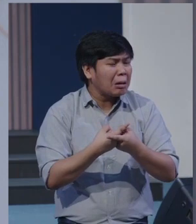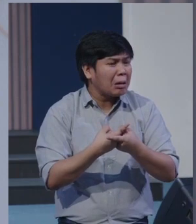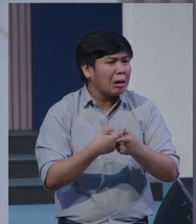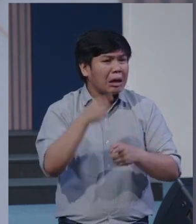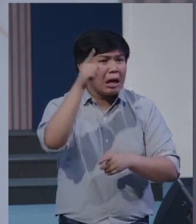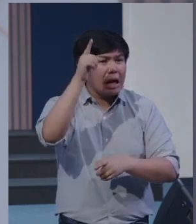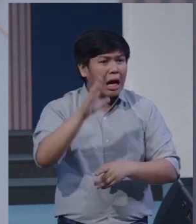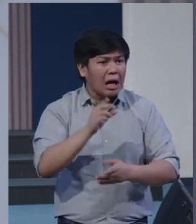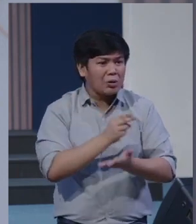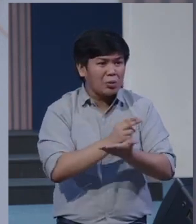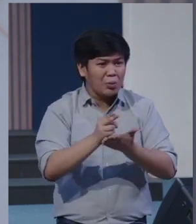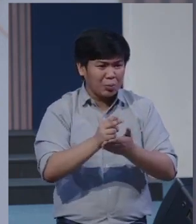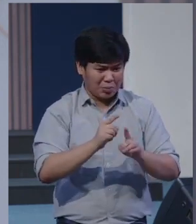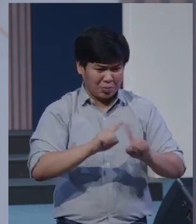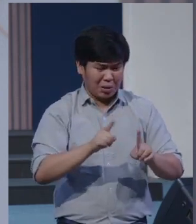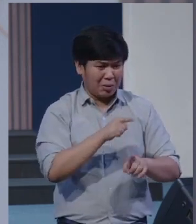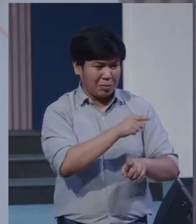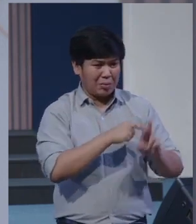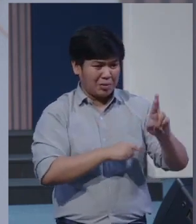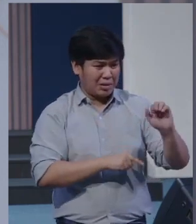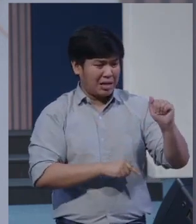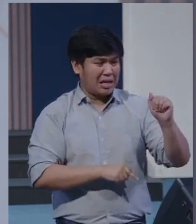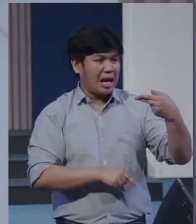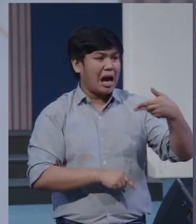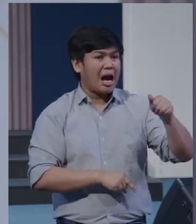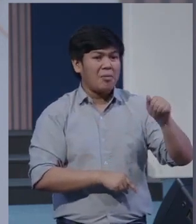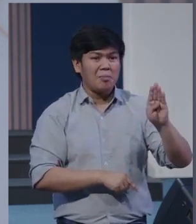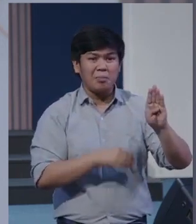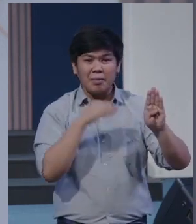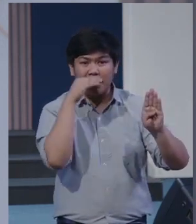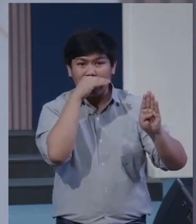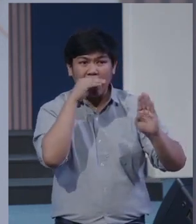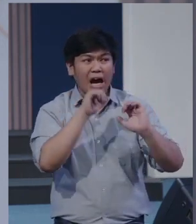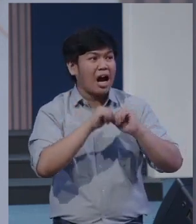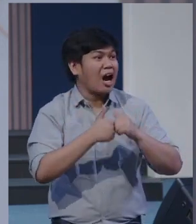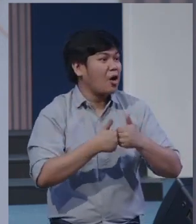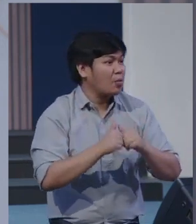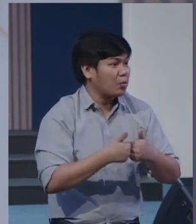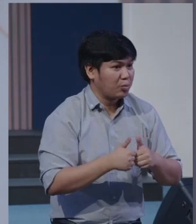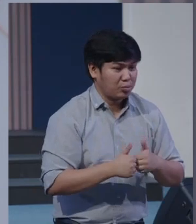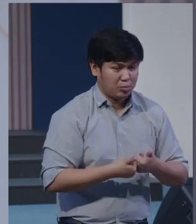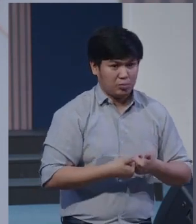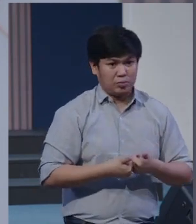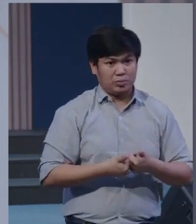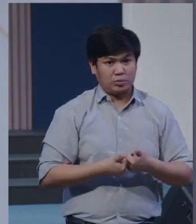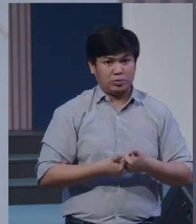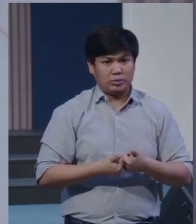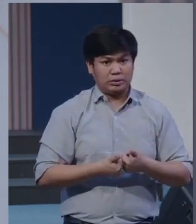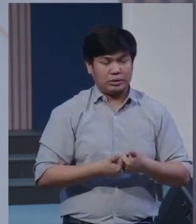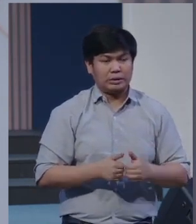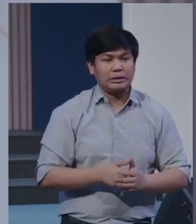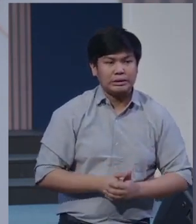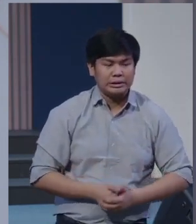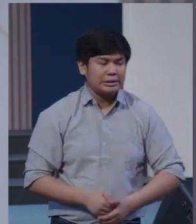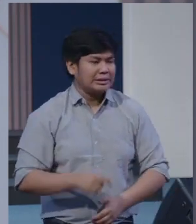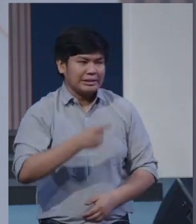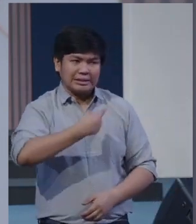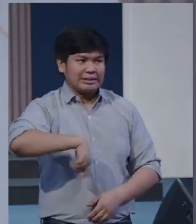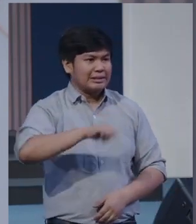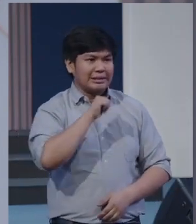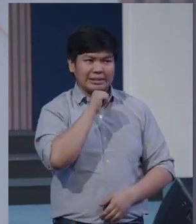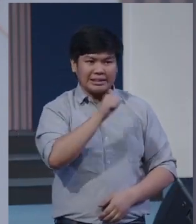Pastor Hindi po L po yon at hindi kailangan magsinungaling